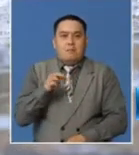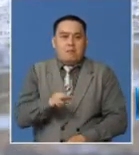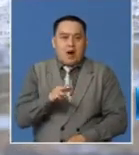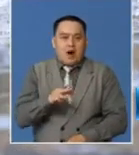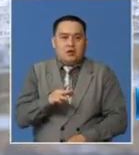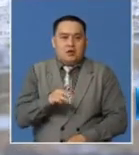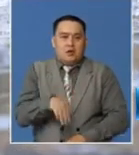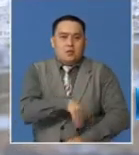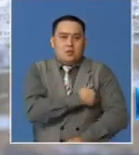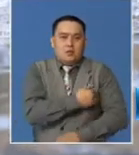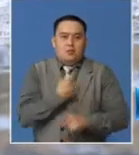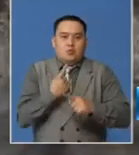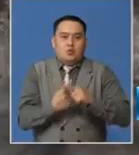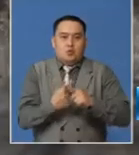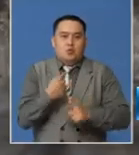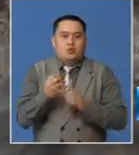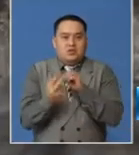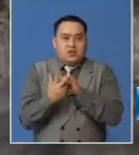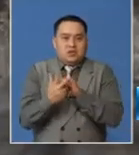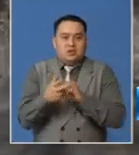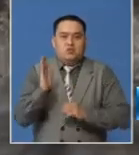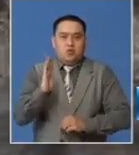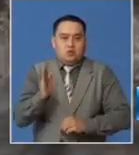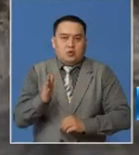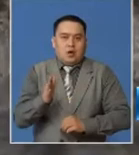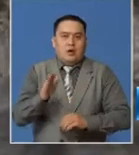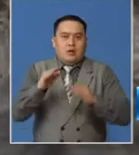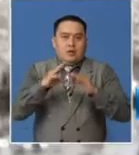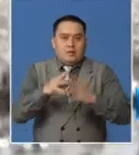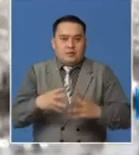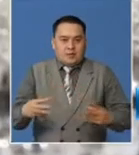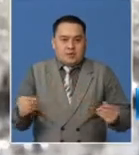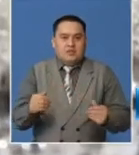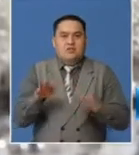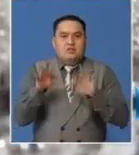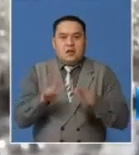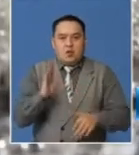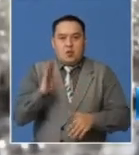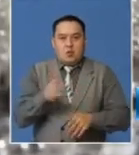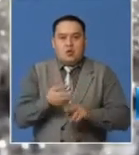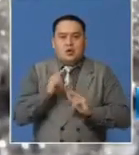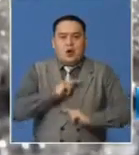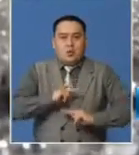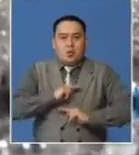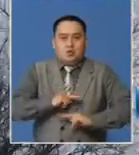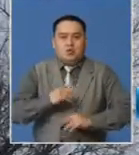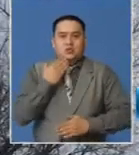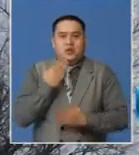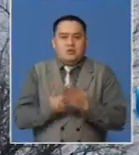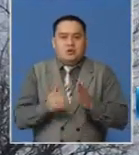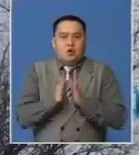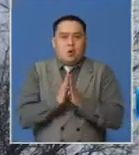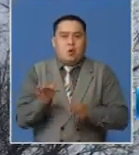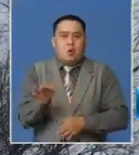марта температура воздуха повысится до плюс 13 градусов. Ожидаются обильные таяния снега, в связи с чем работники Казгидромет советуют